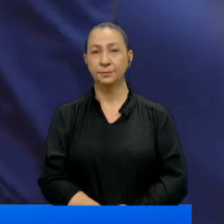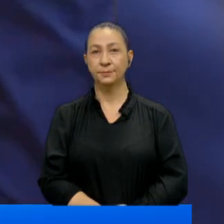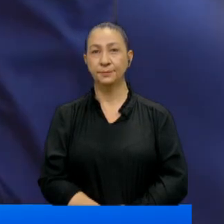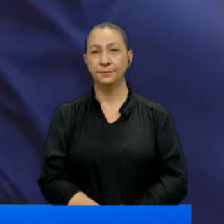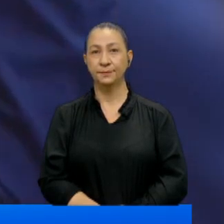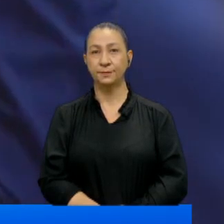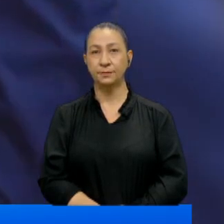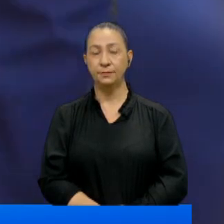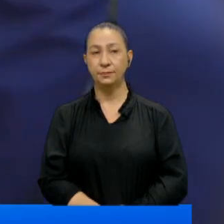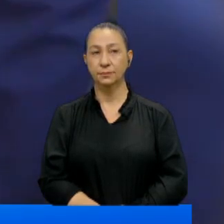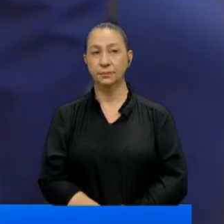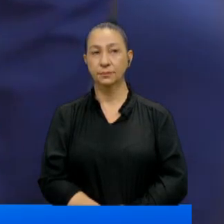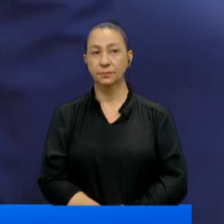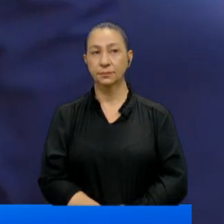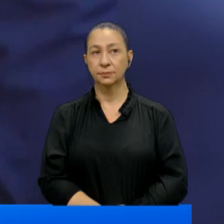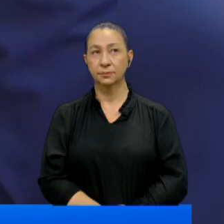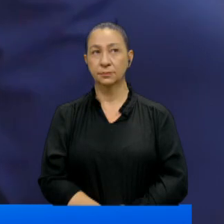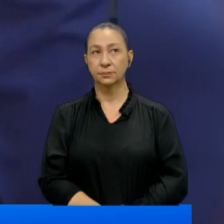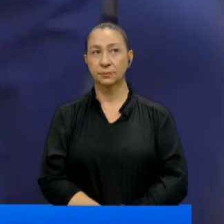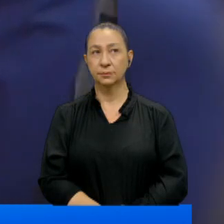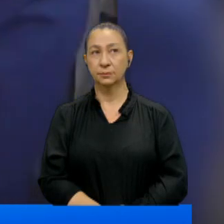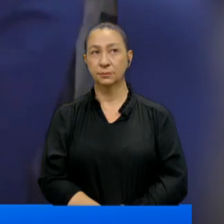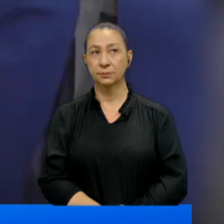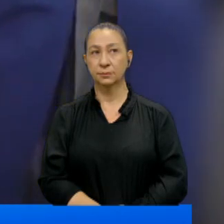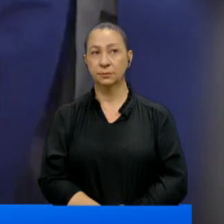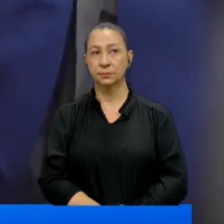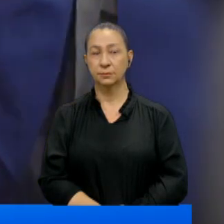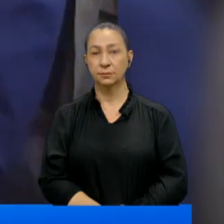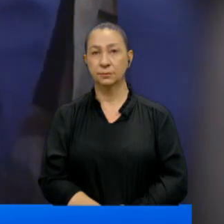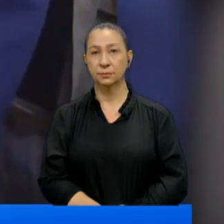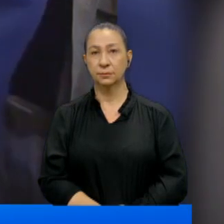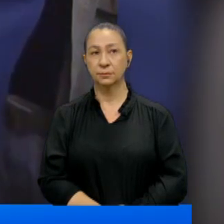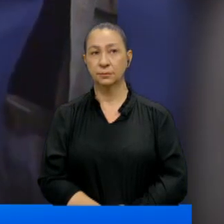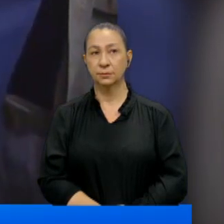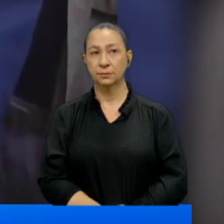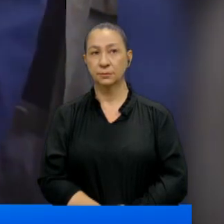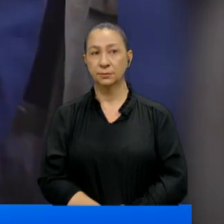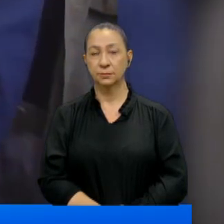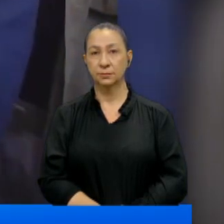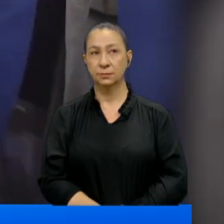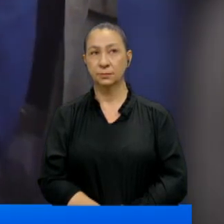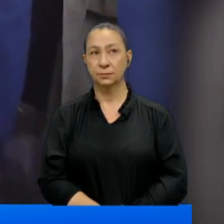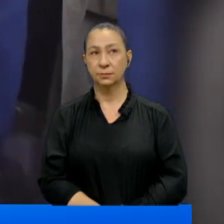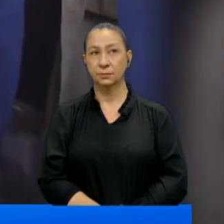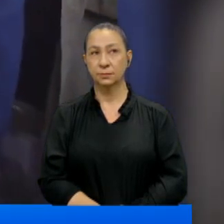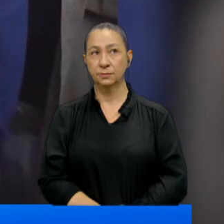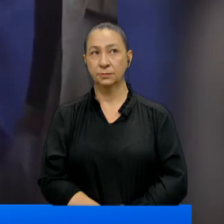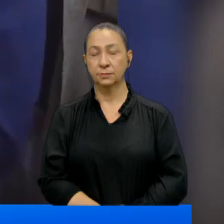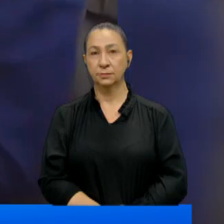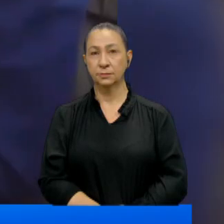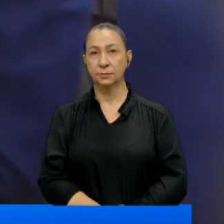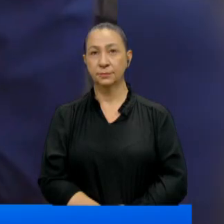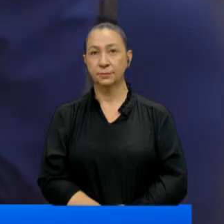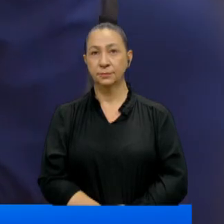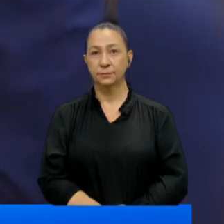yani. Sağ ol mümkün başkanım. Değil. Sözümüzü ki dinledin. Allah razı olsun. Dinledim. Başka ne? Teşekkür ettik başkanım. Başka ne diyor? Yeni bir kadro